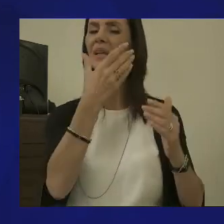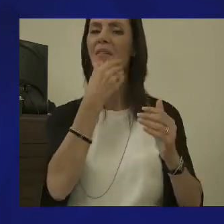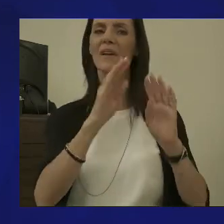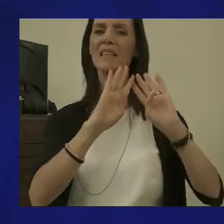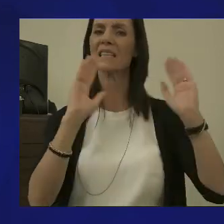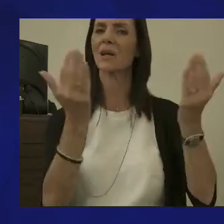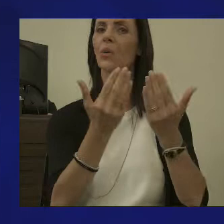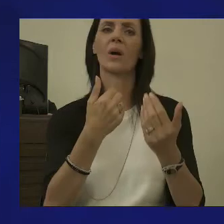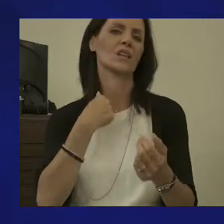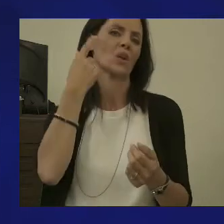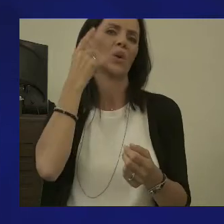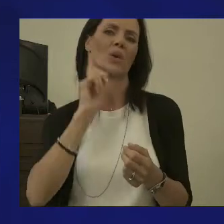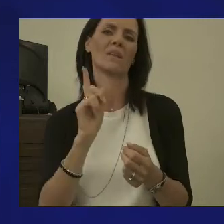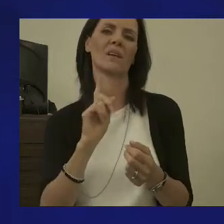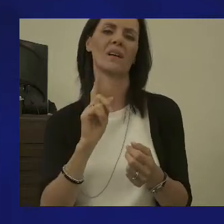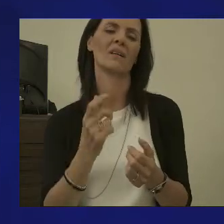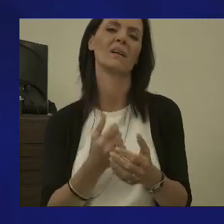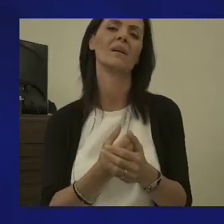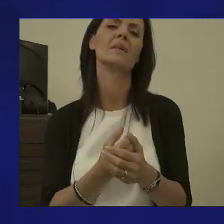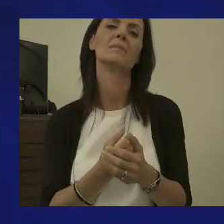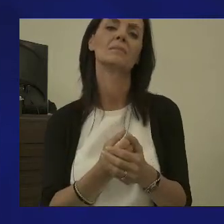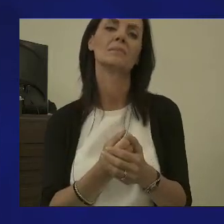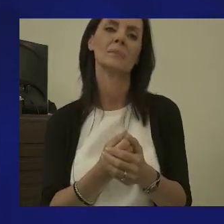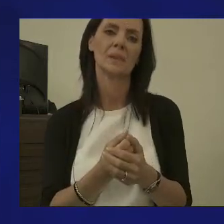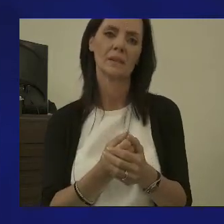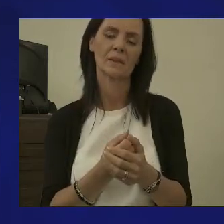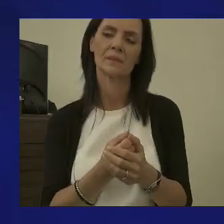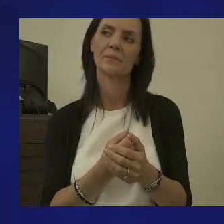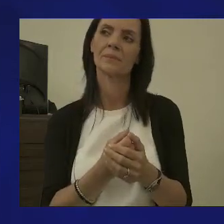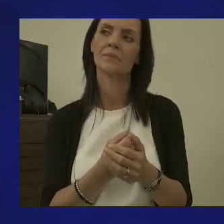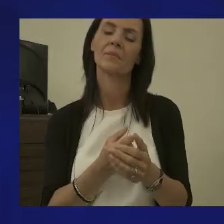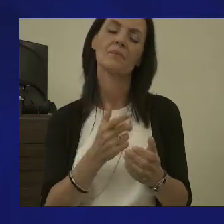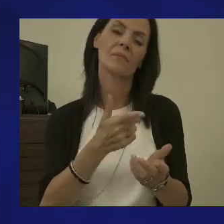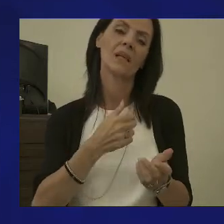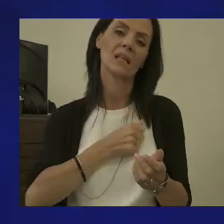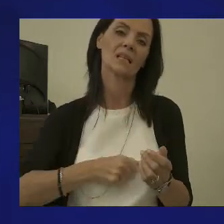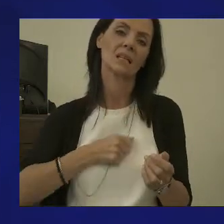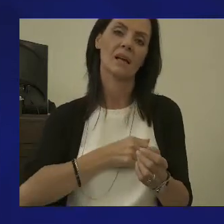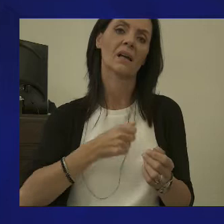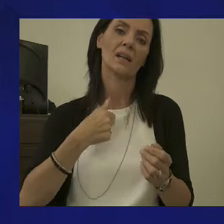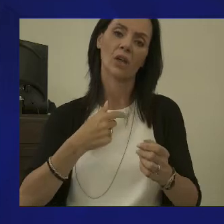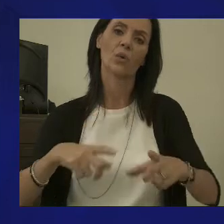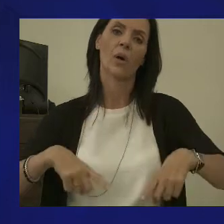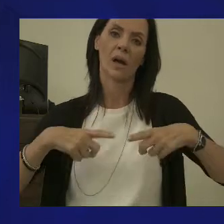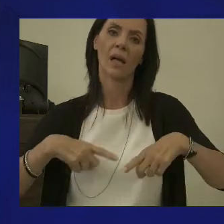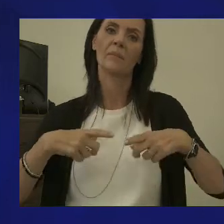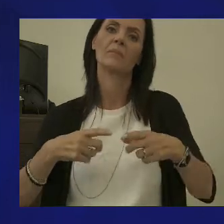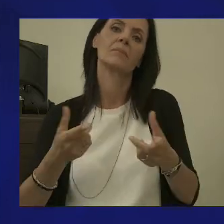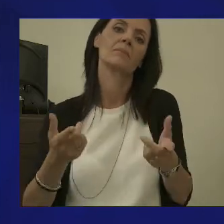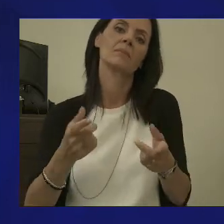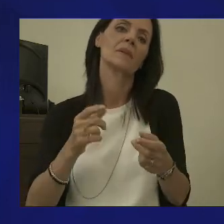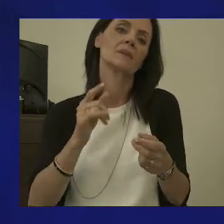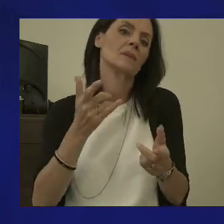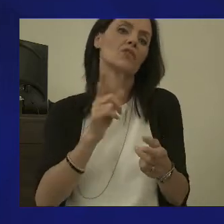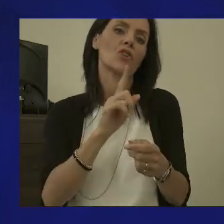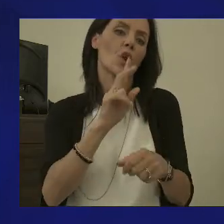יודע, אנחנו לא יודעים מפעלים, מבנים מסוימים כמה הם אטומים למכלי אבק, ולצערי, אנחנו חיים ואנחנו יודעים שלא